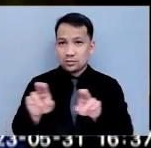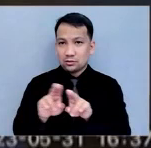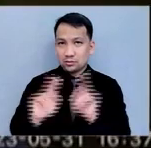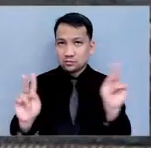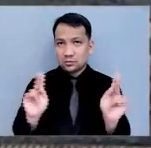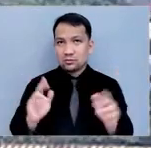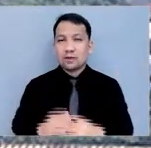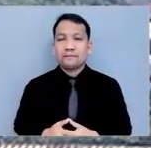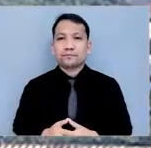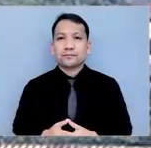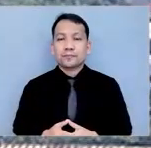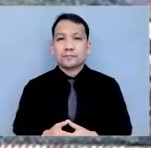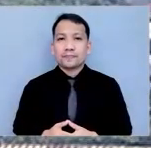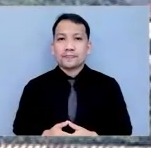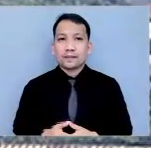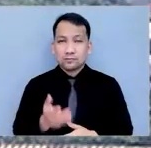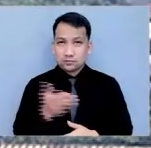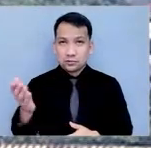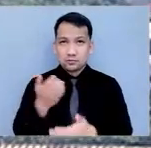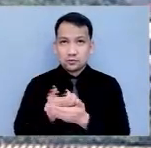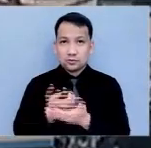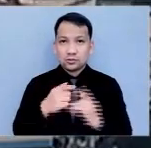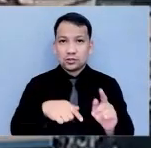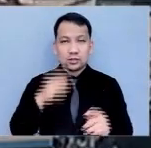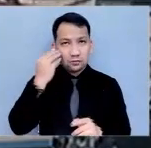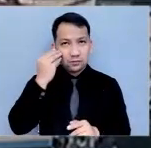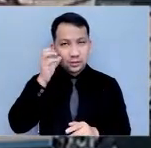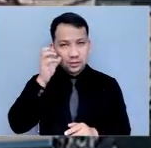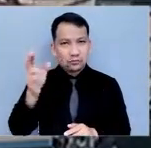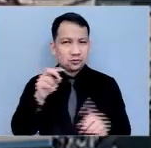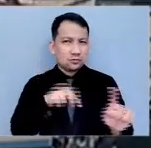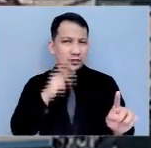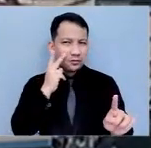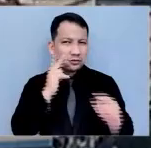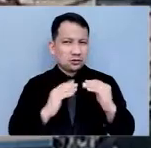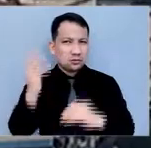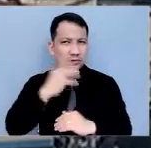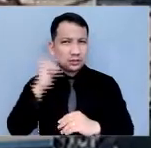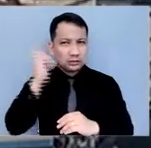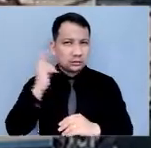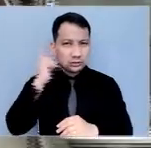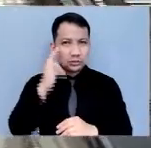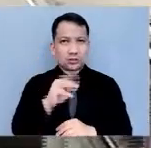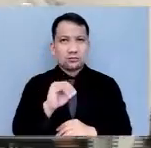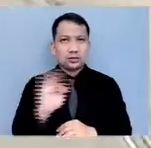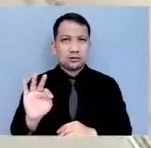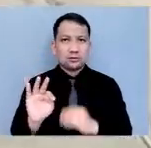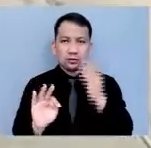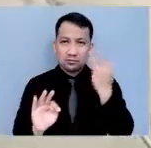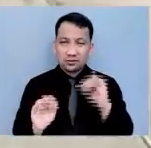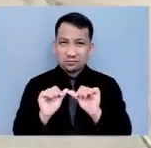mamamayan. Para naman sa ekonomistang si Mike Ricafort, nakikita naman ang magandang layunin ng Maharlika Fund. Pero pagdidiin